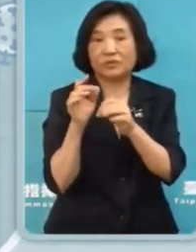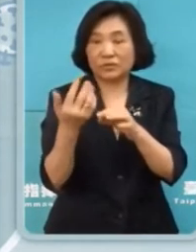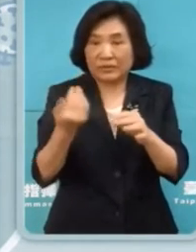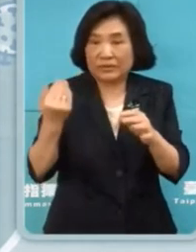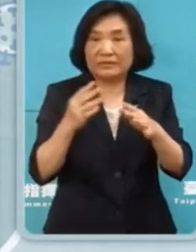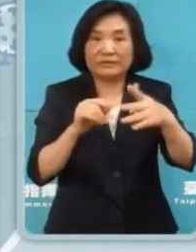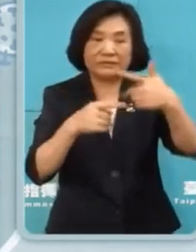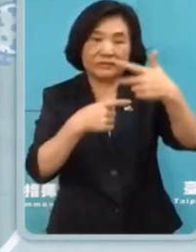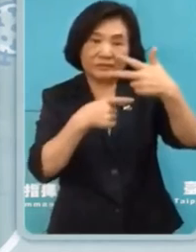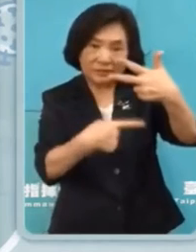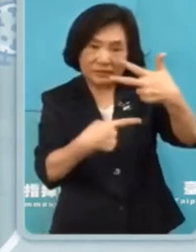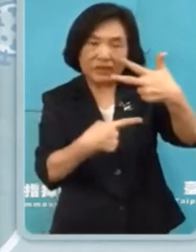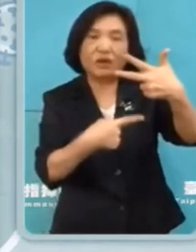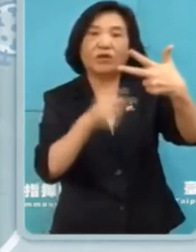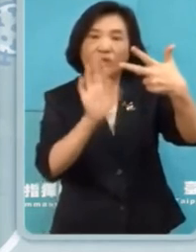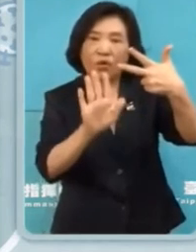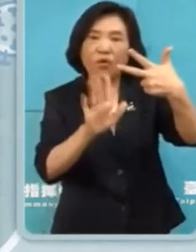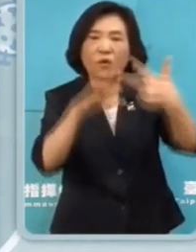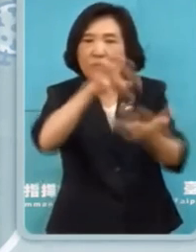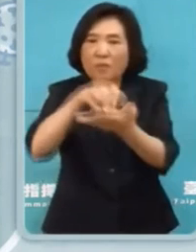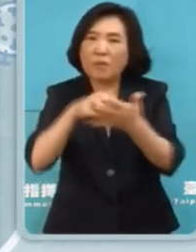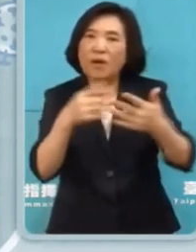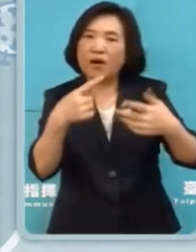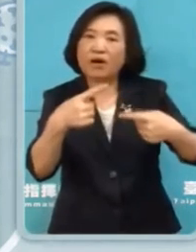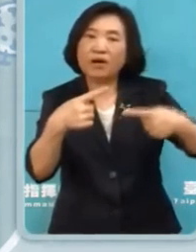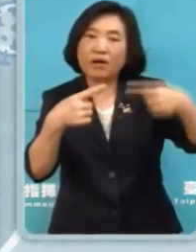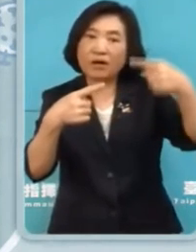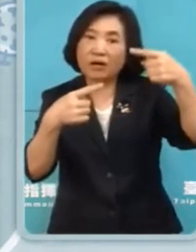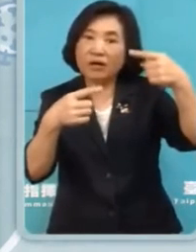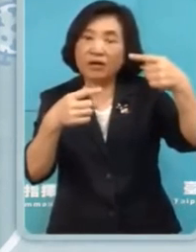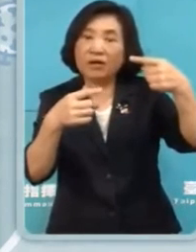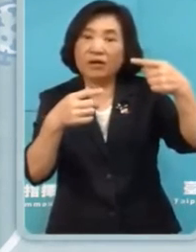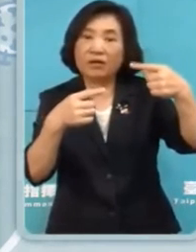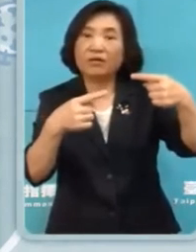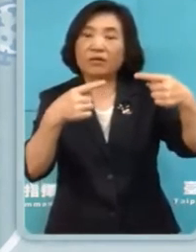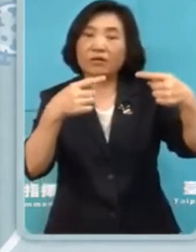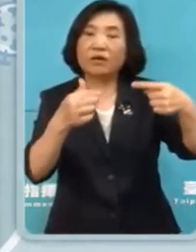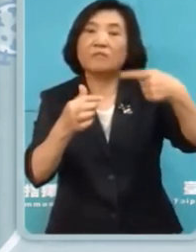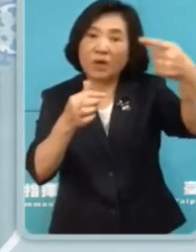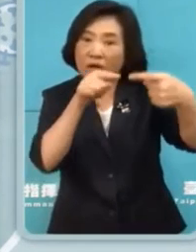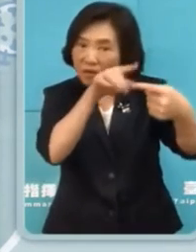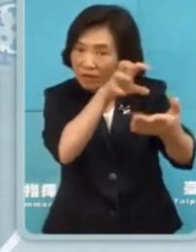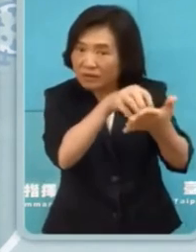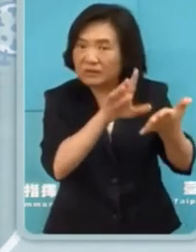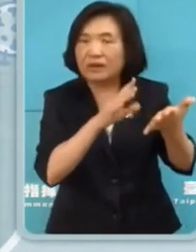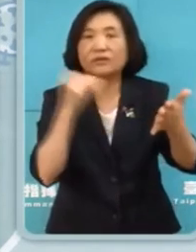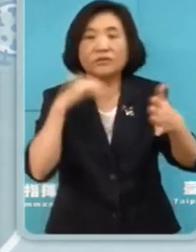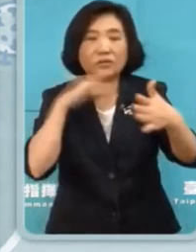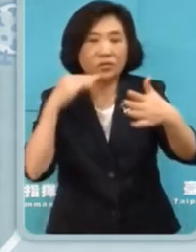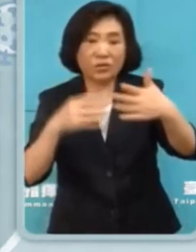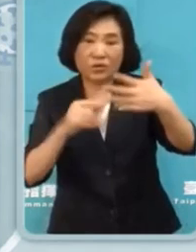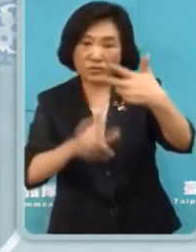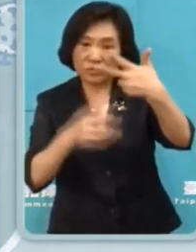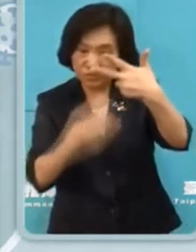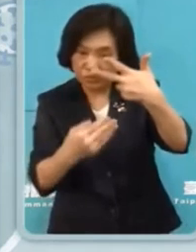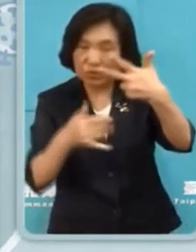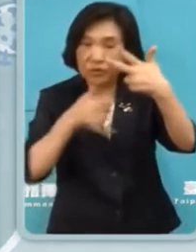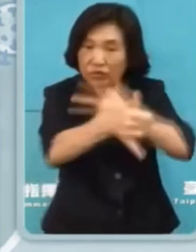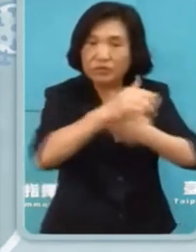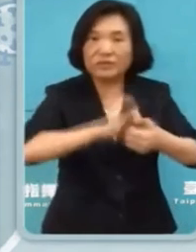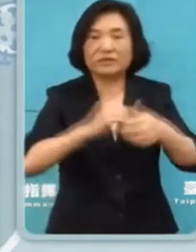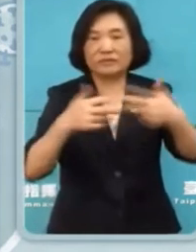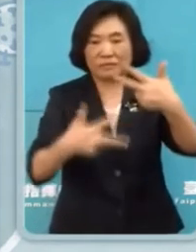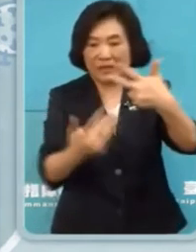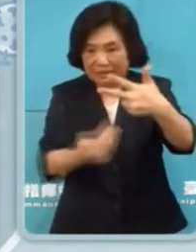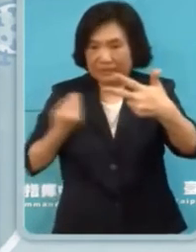明，7月9号以后原则上是要有7月8号以后做的 PCR 阴性的证明。那现